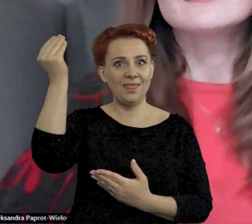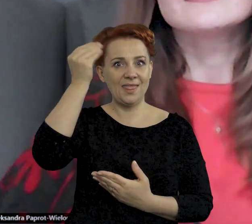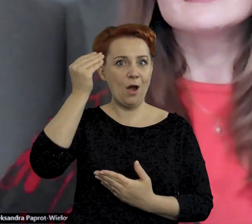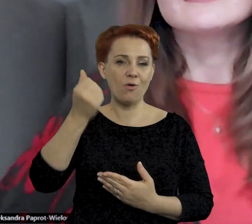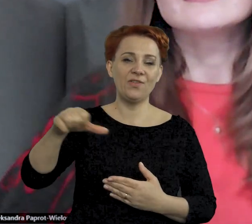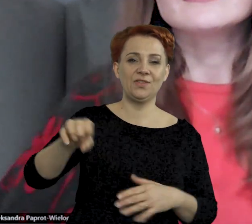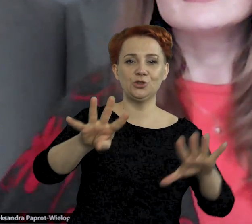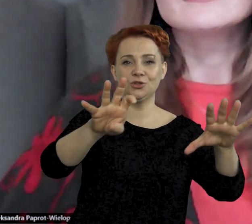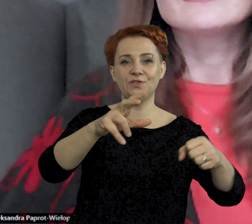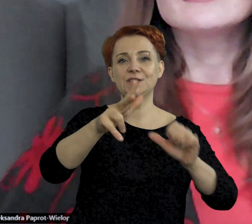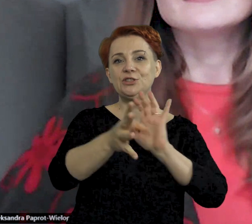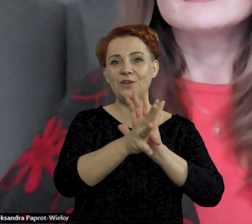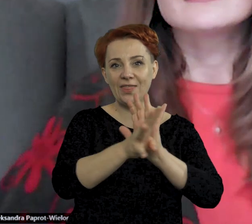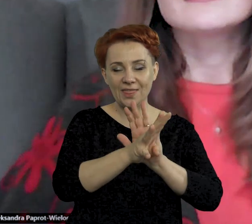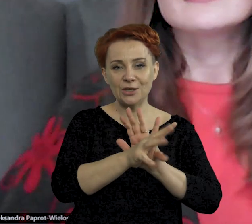Poznańskiego